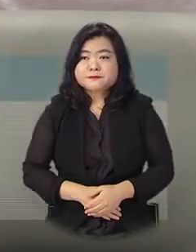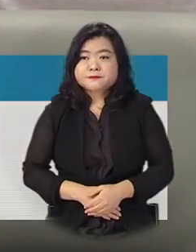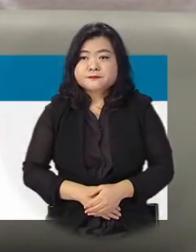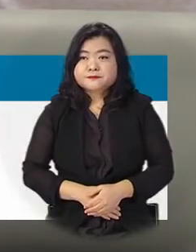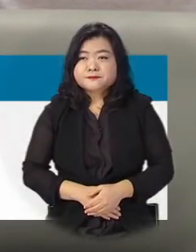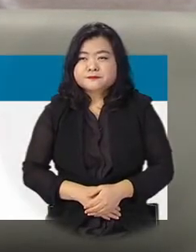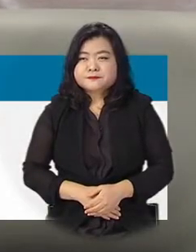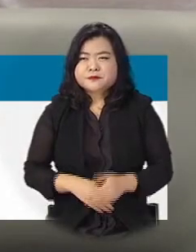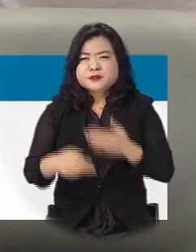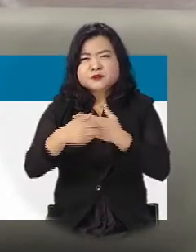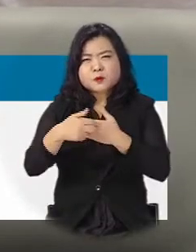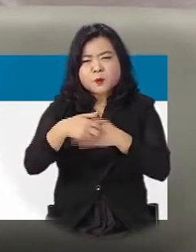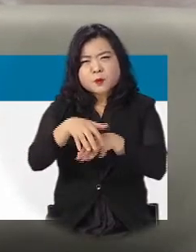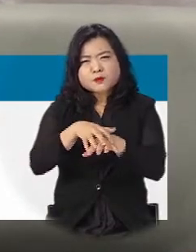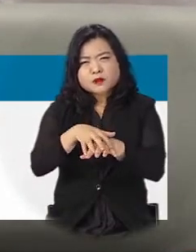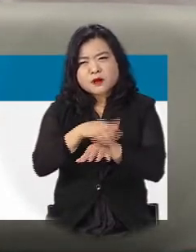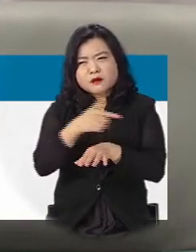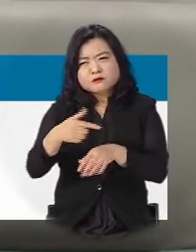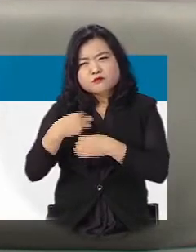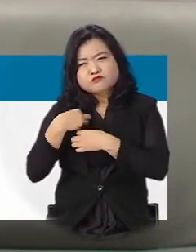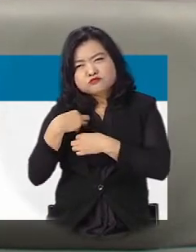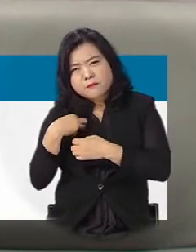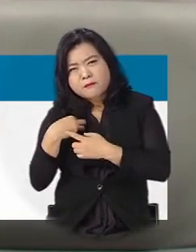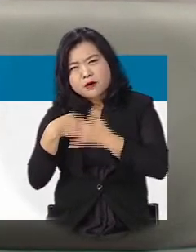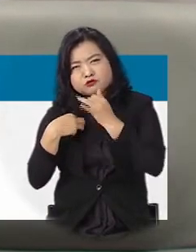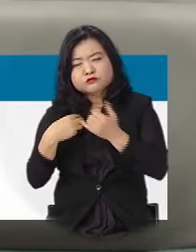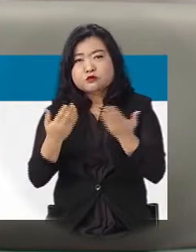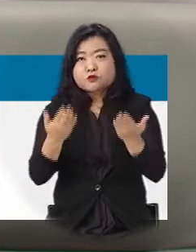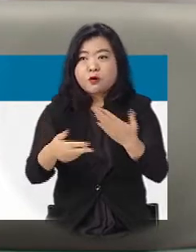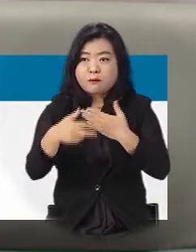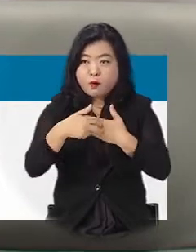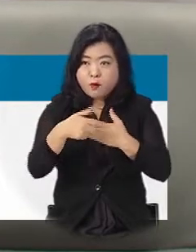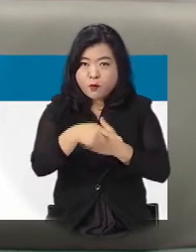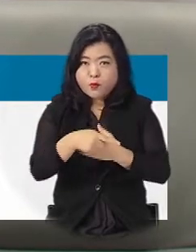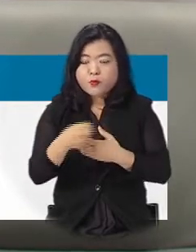체계에 상당히 부담이 될 수 있는 그 요양병원이나